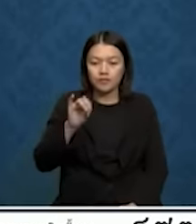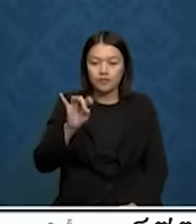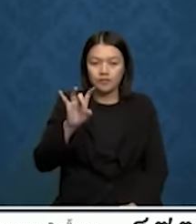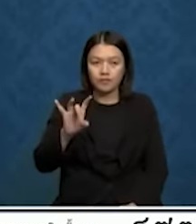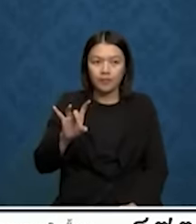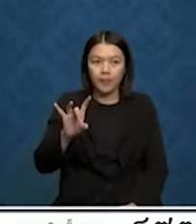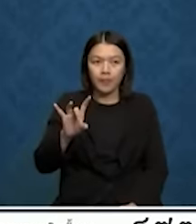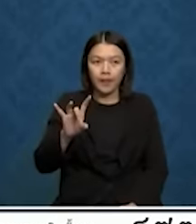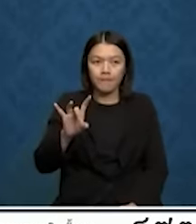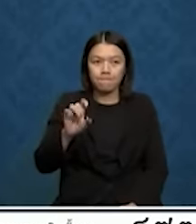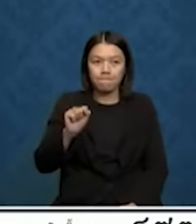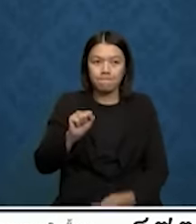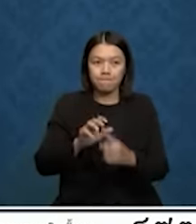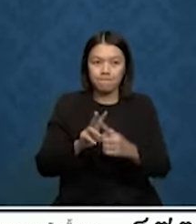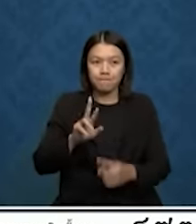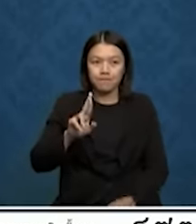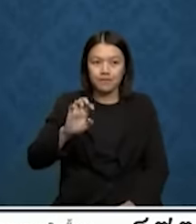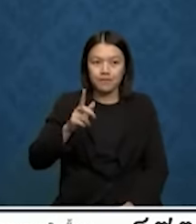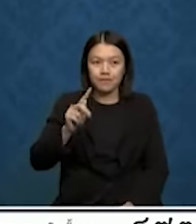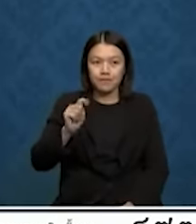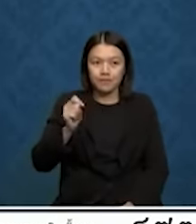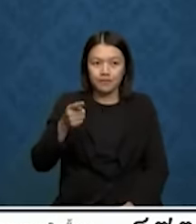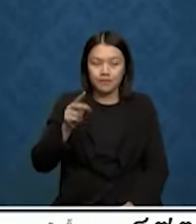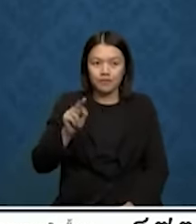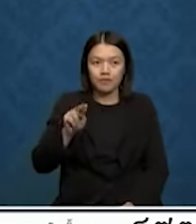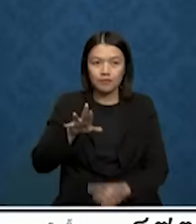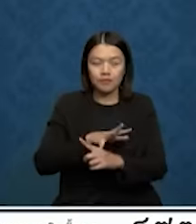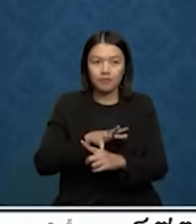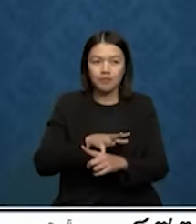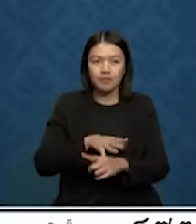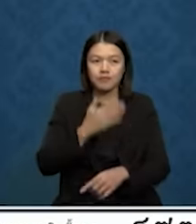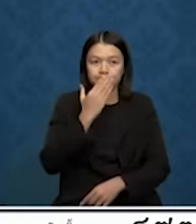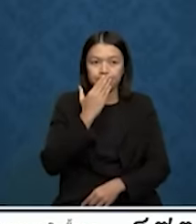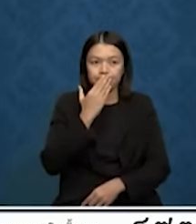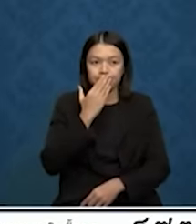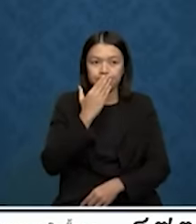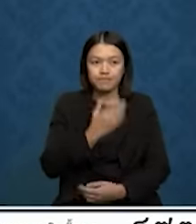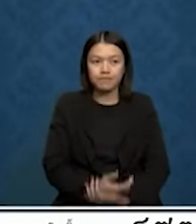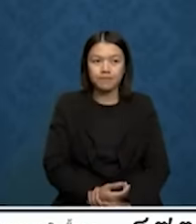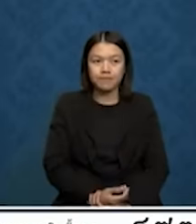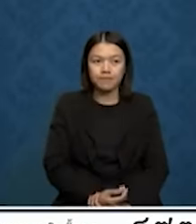448พลตำรวจตรีสุรินทร์ปาราเร ่งดออกเสียงครับ